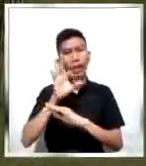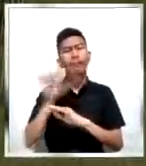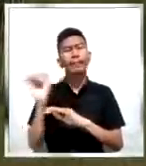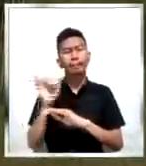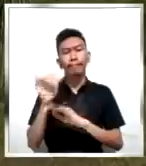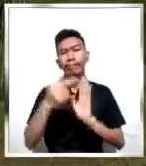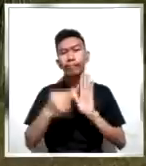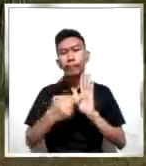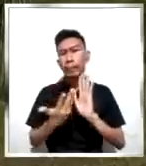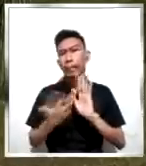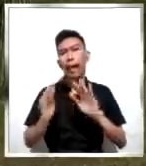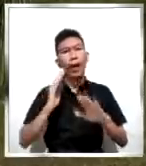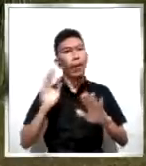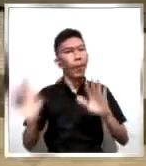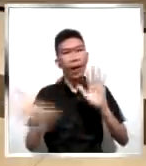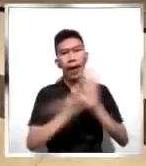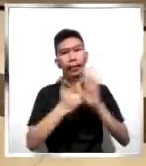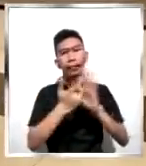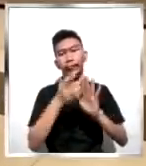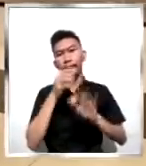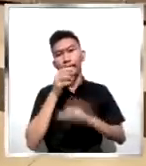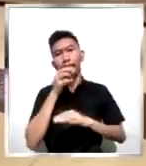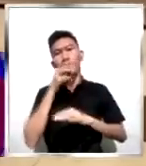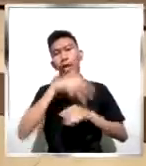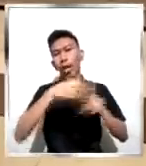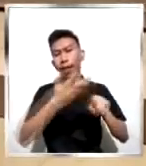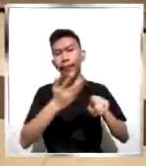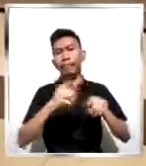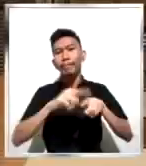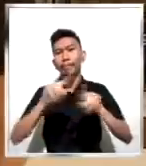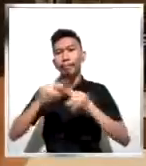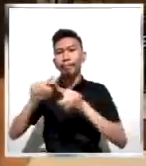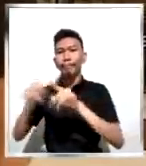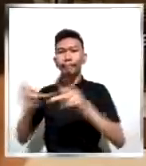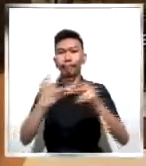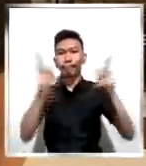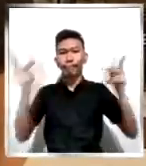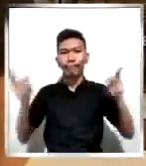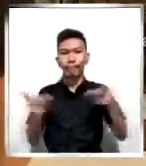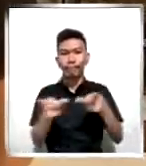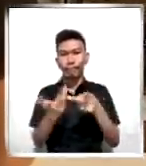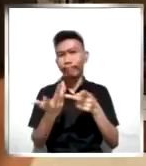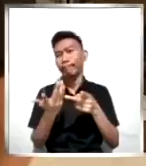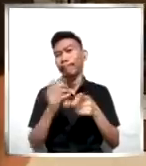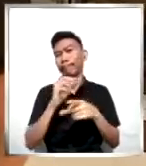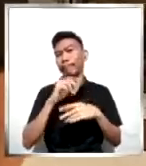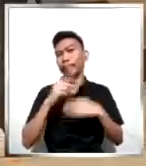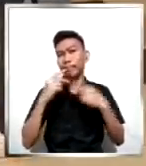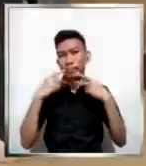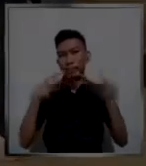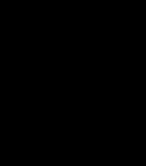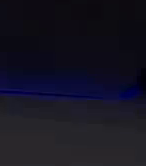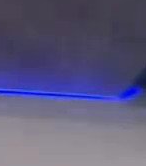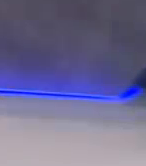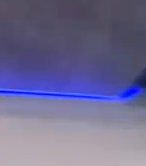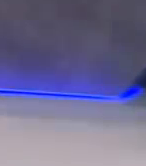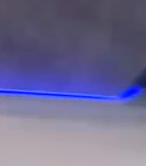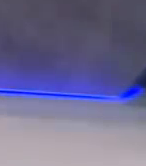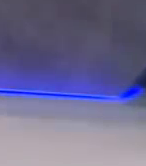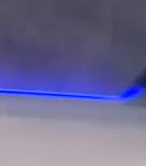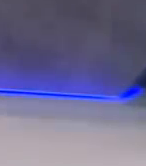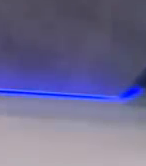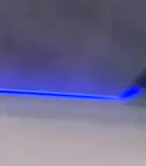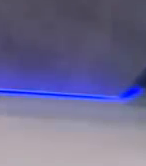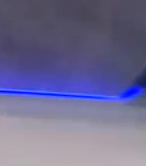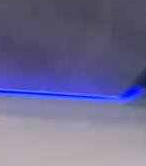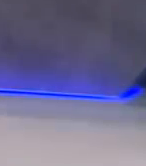pagdura sa mga pampublikong lugar. Marisol Abdurrahman, Nakatuto, 24 Oras. Isang Pilipino